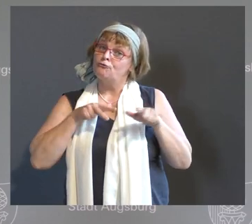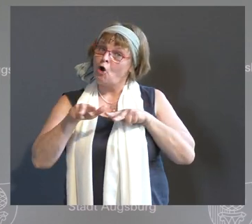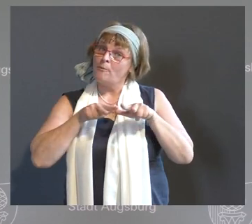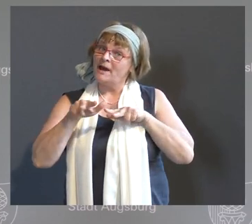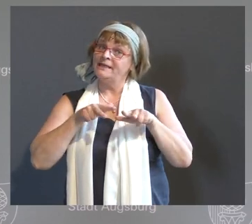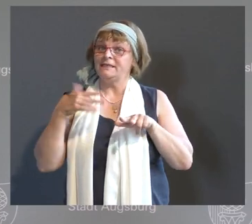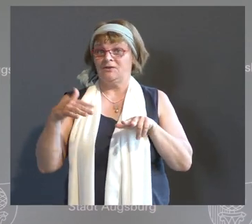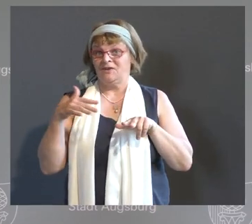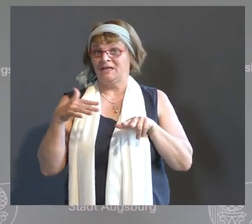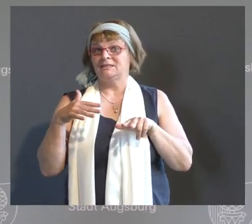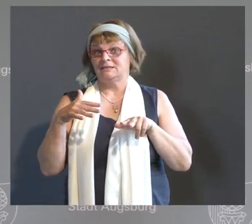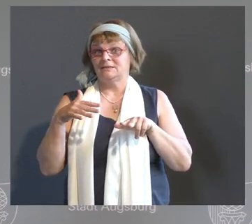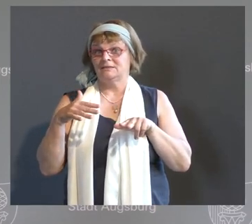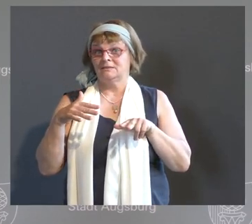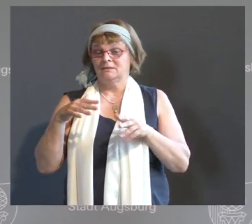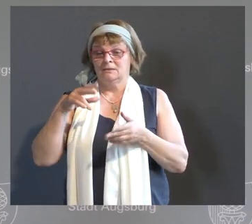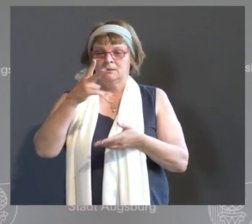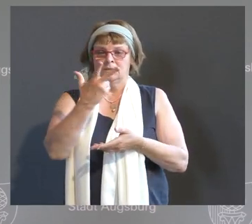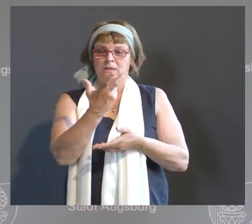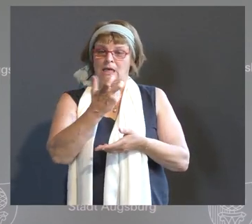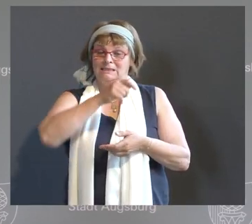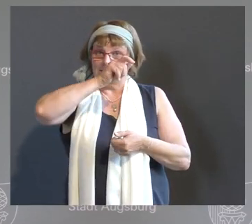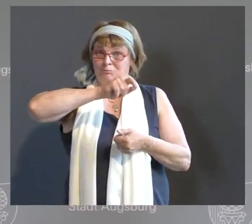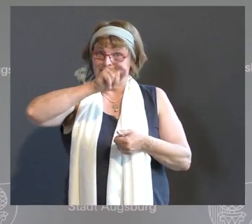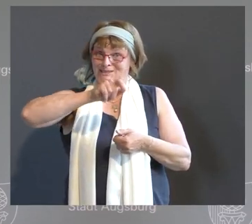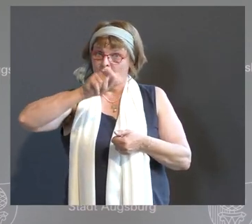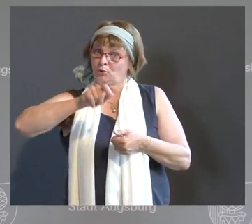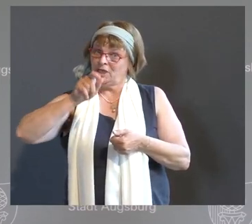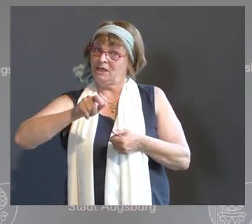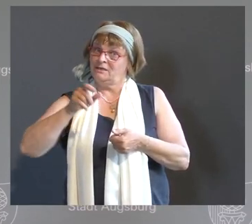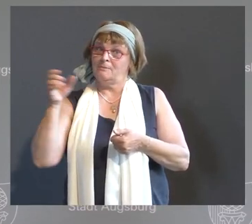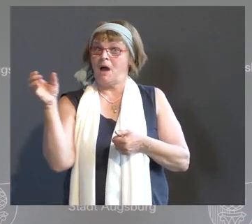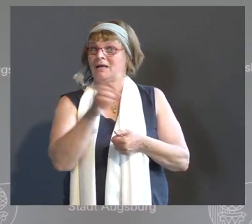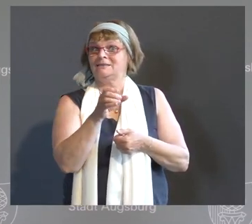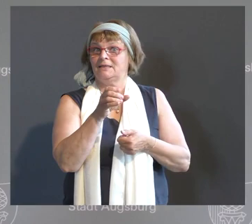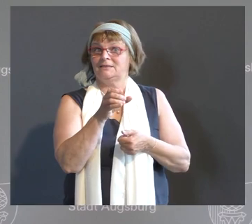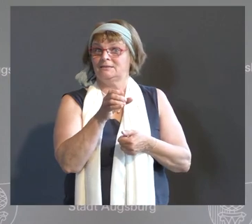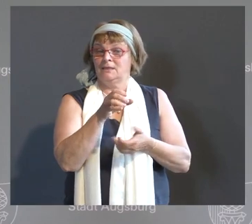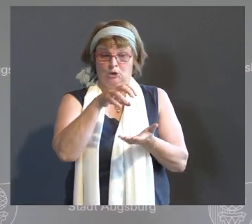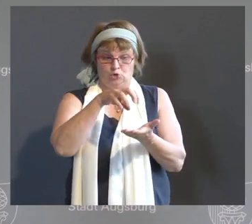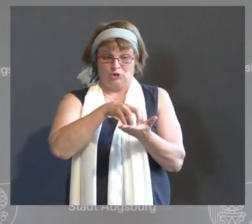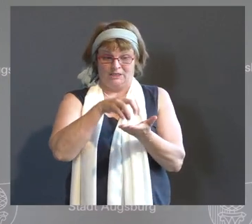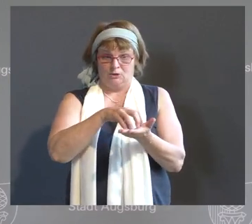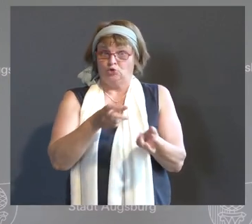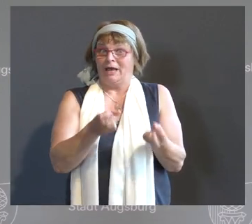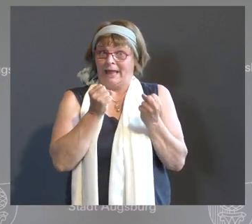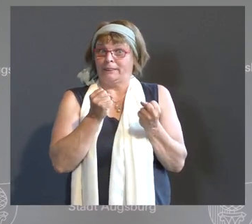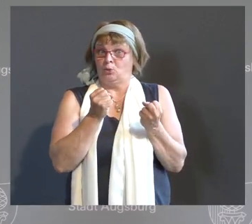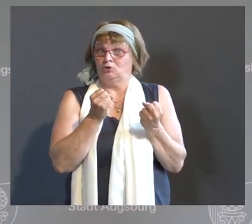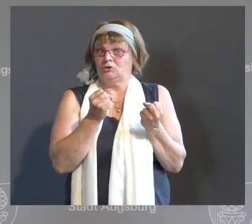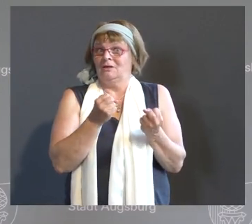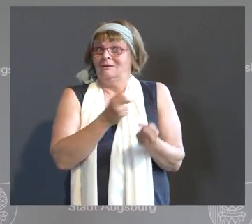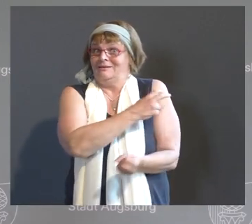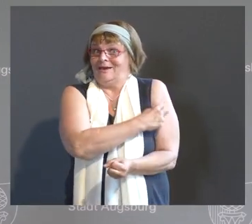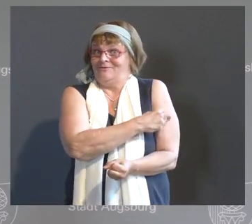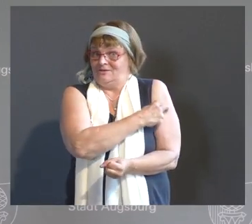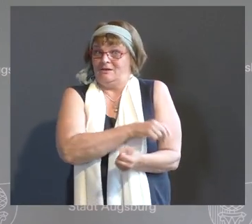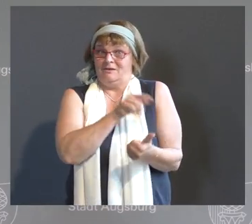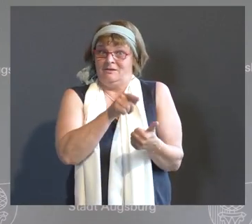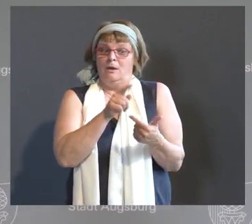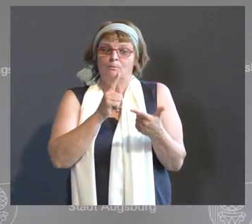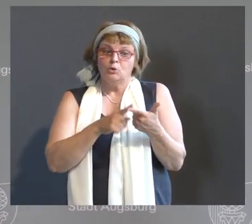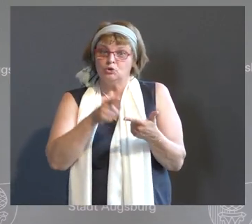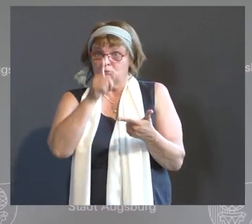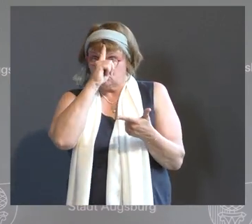städtischen Ordnungsdienstes, das sind 30 Personen im Einsatz, in einer engen Abstimmung mit der Polizei, der PI Mitte, die wiederum mit zwei Zügen und mehreren Einsatzkräften